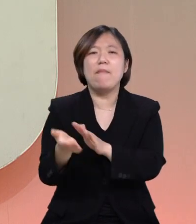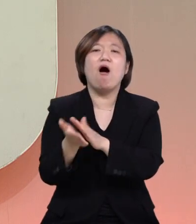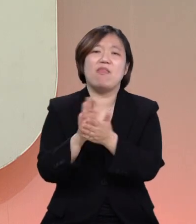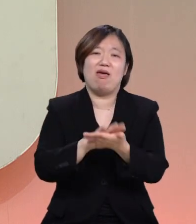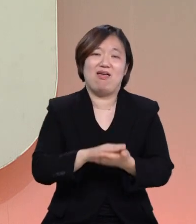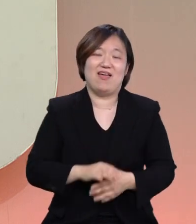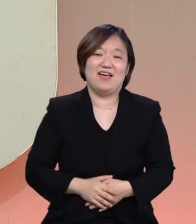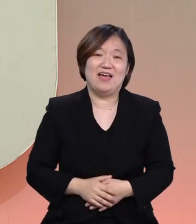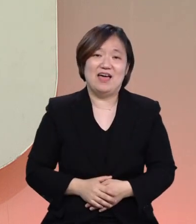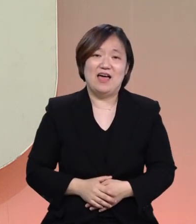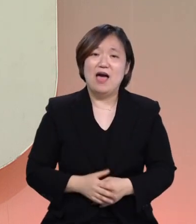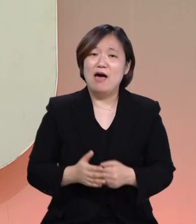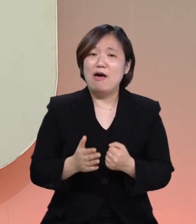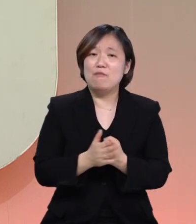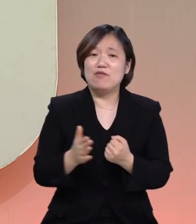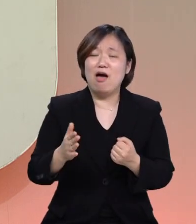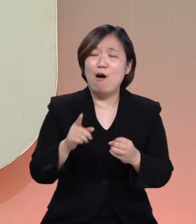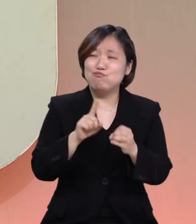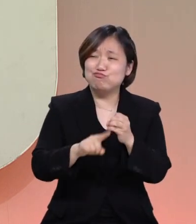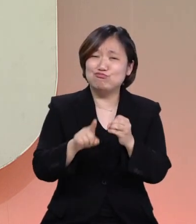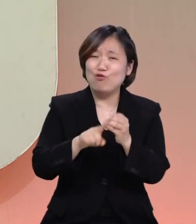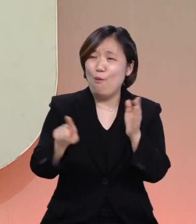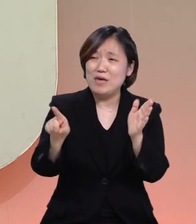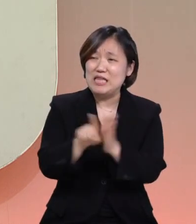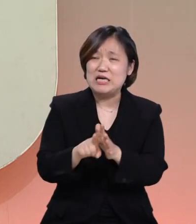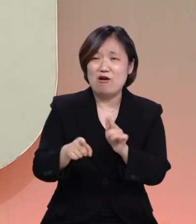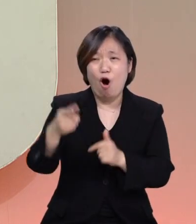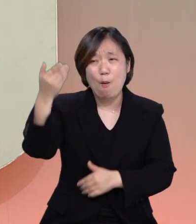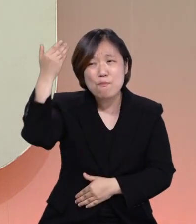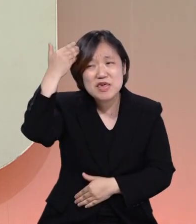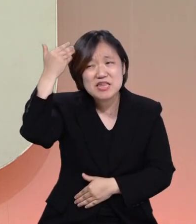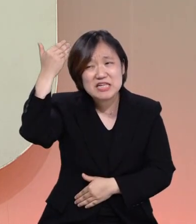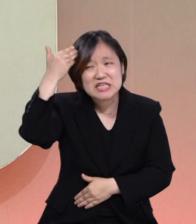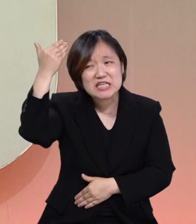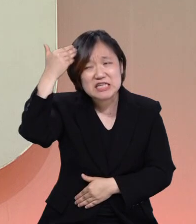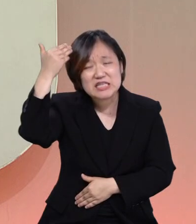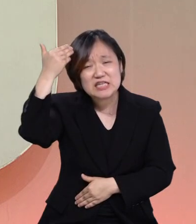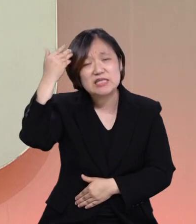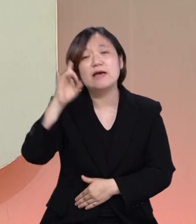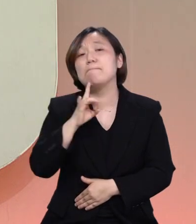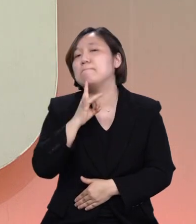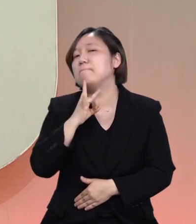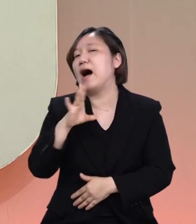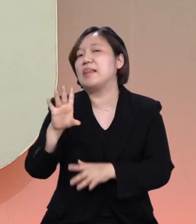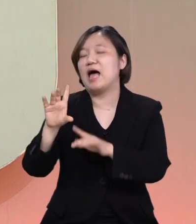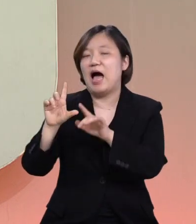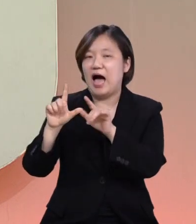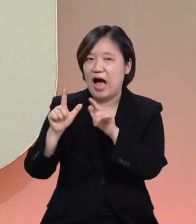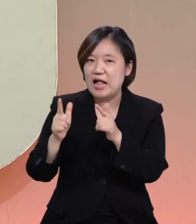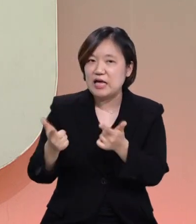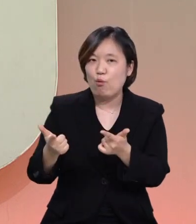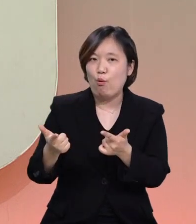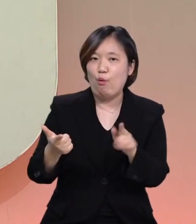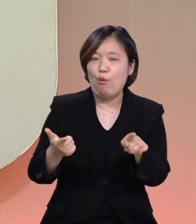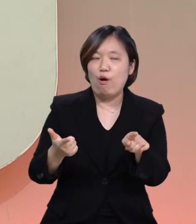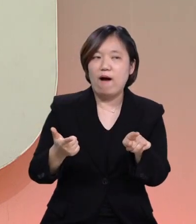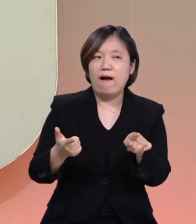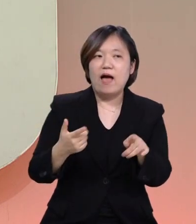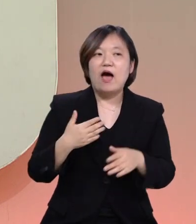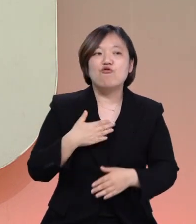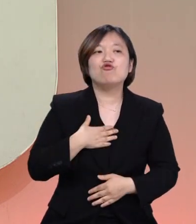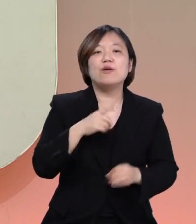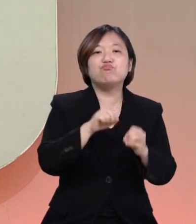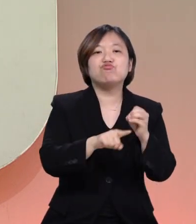스님들의 머리만 꽉 차 있으면 올바로 수행하지 못한다 신심이 있어야 된다 신심 믿는 마음